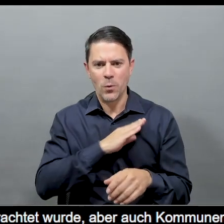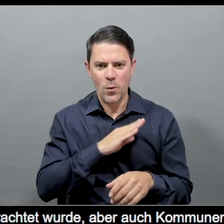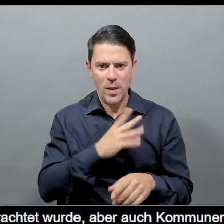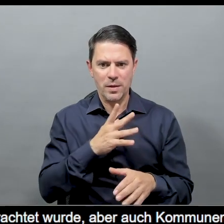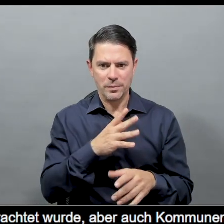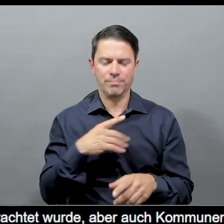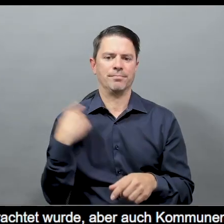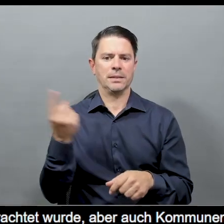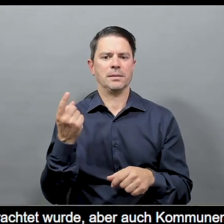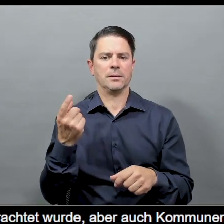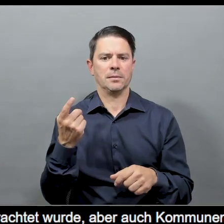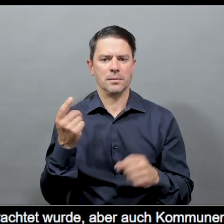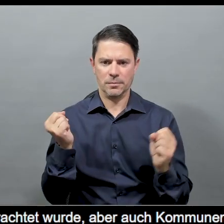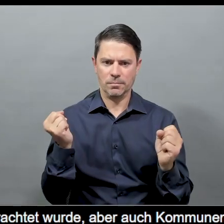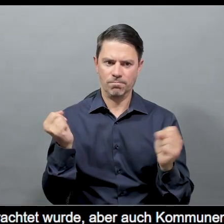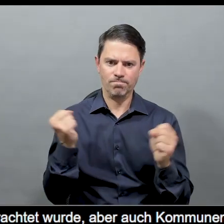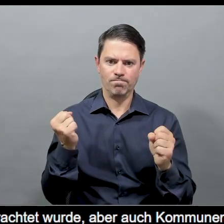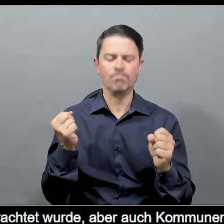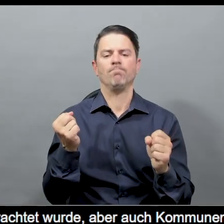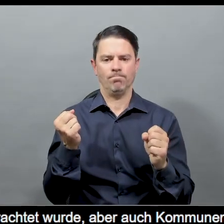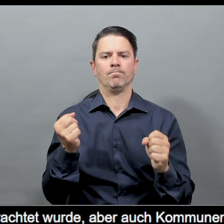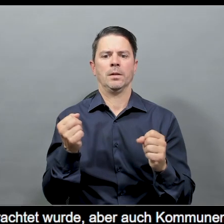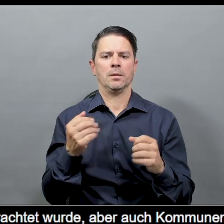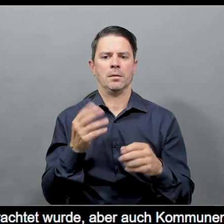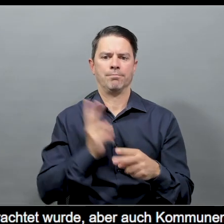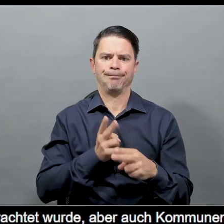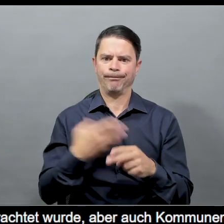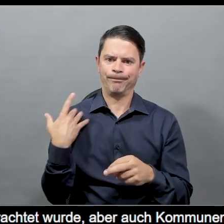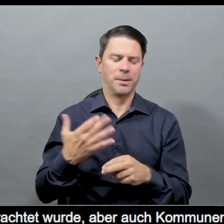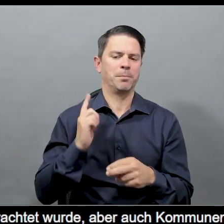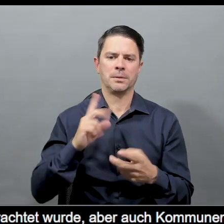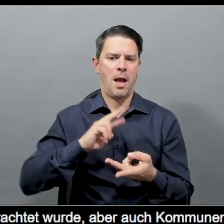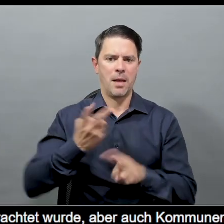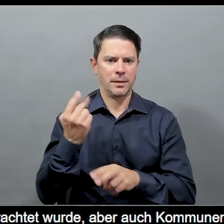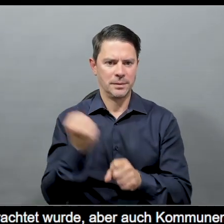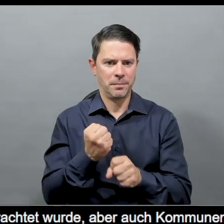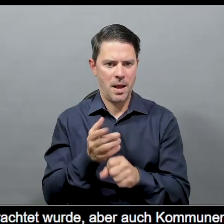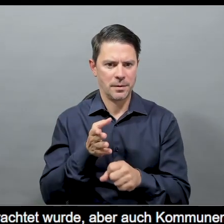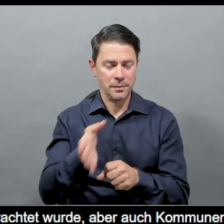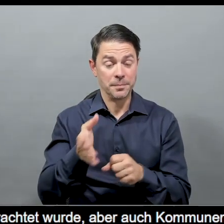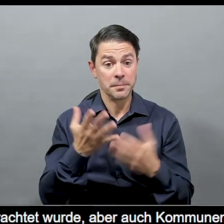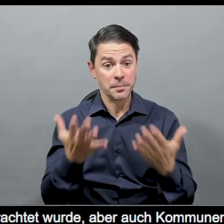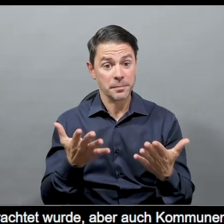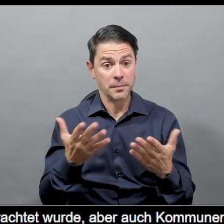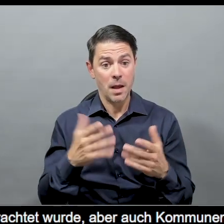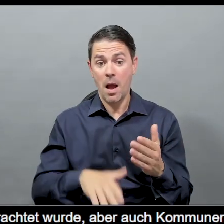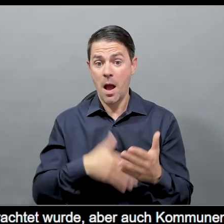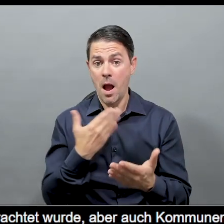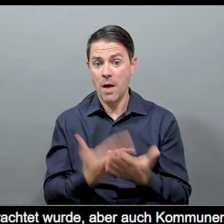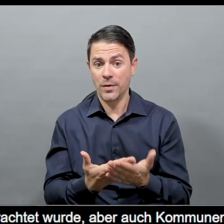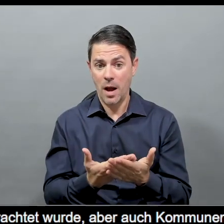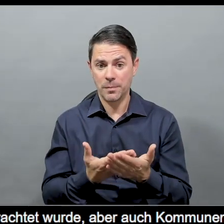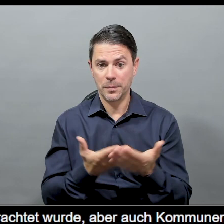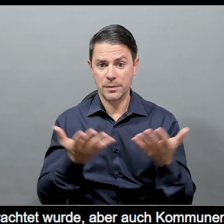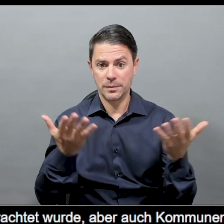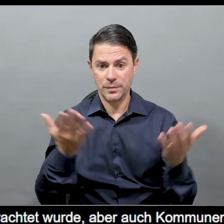bin ich nicht dabei, das ist nicht meine Aufgabe. Nein, es ist eine Aufgabe von allen, gerade auch von den Studentenwerken, aber eben auch von